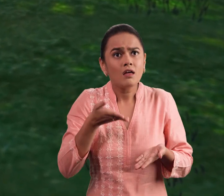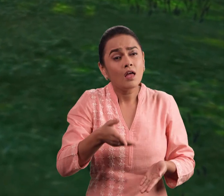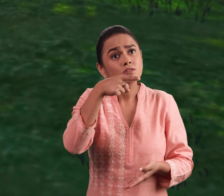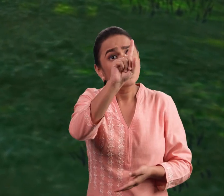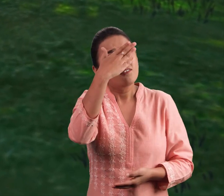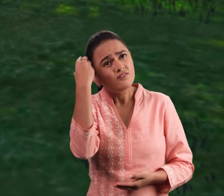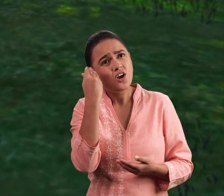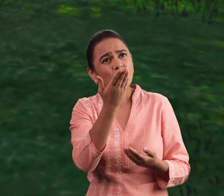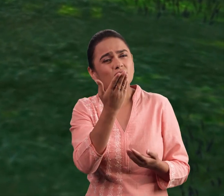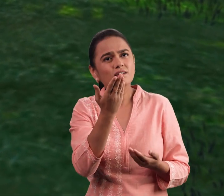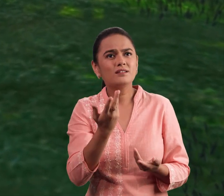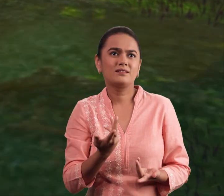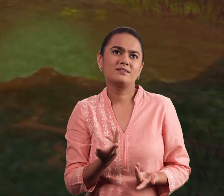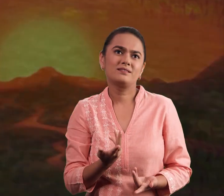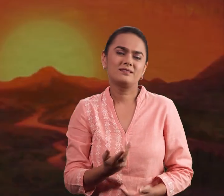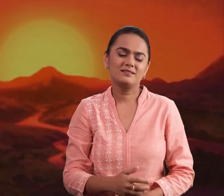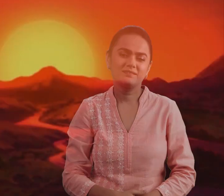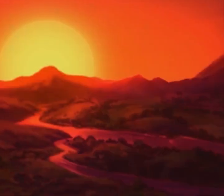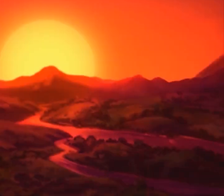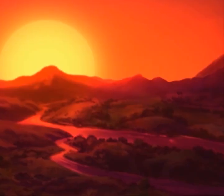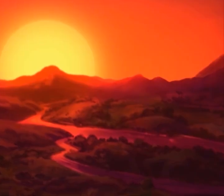है और अब तुम स्वयं ही ये बात भूल गए।